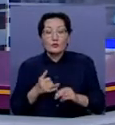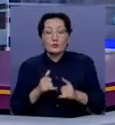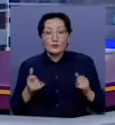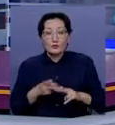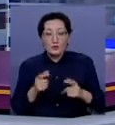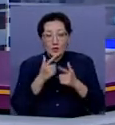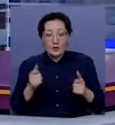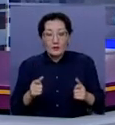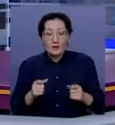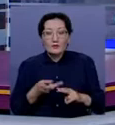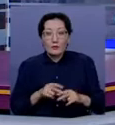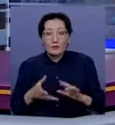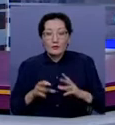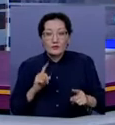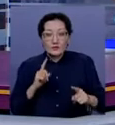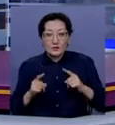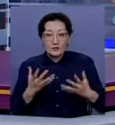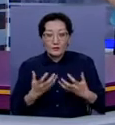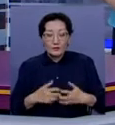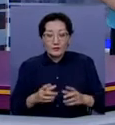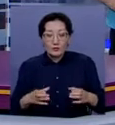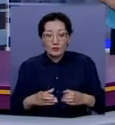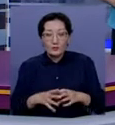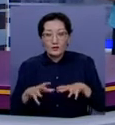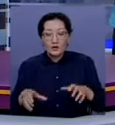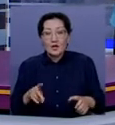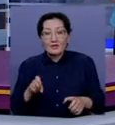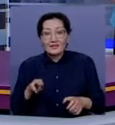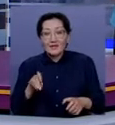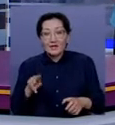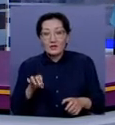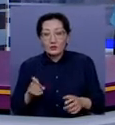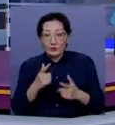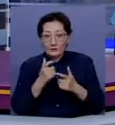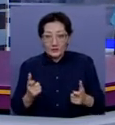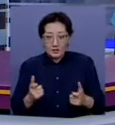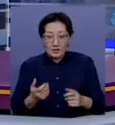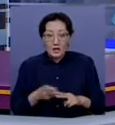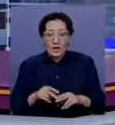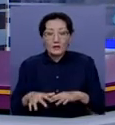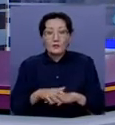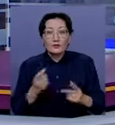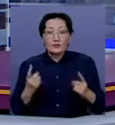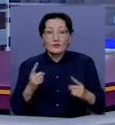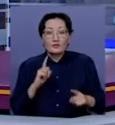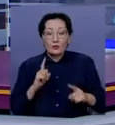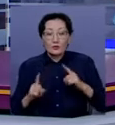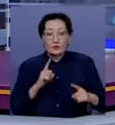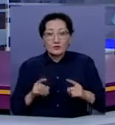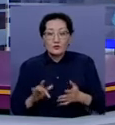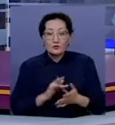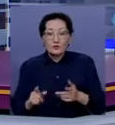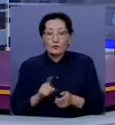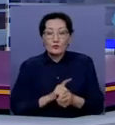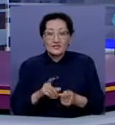мәліметті мәжілістің пленарлық отырысында есеп комитетінің төрайымы Наталья Годунова жария етті. Алқалы жиында бюджетті кодекске